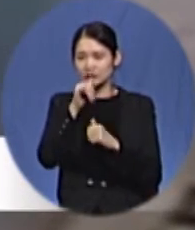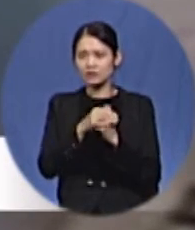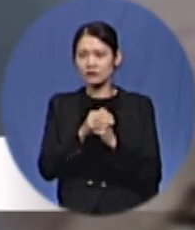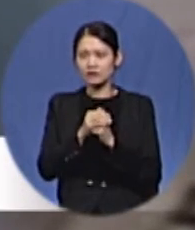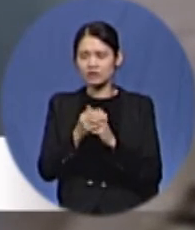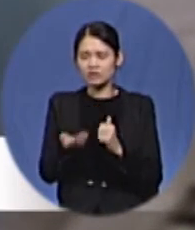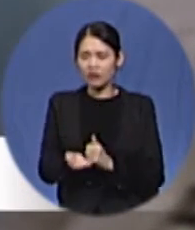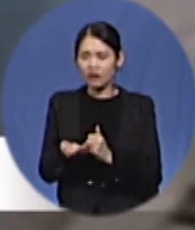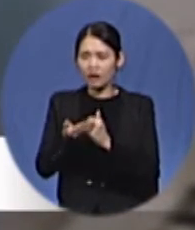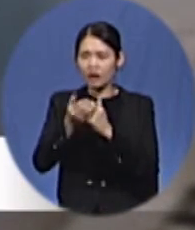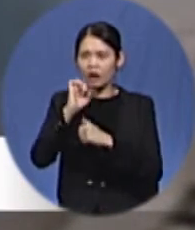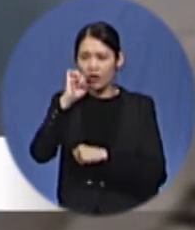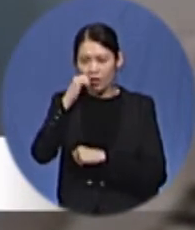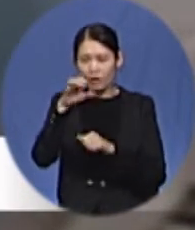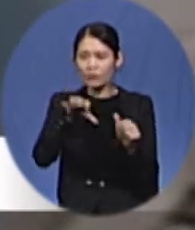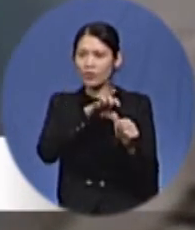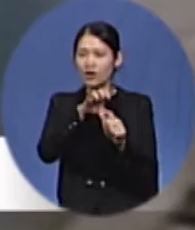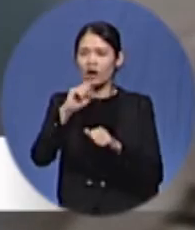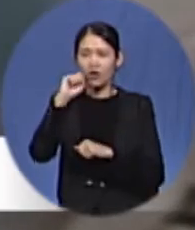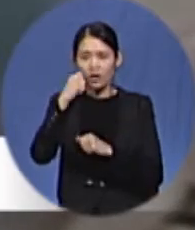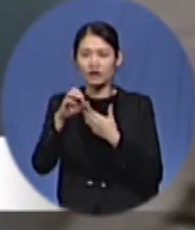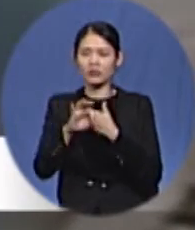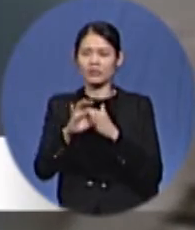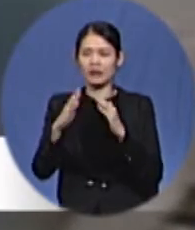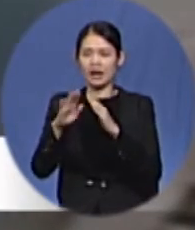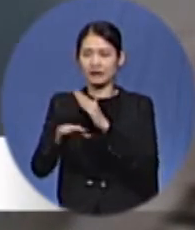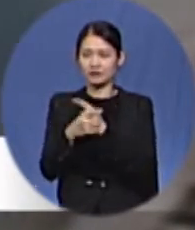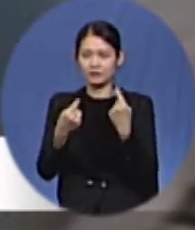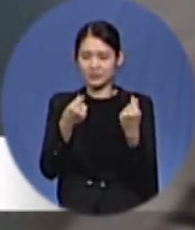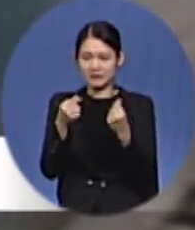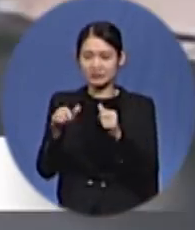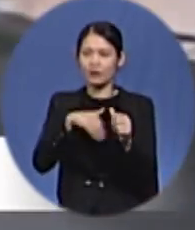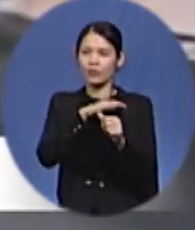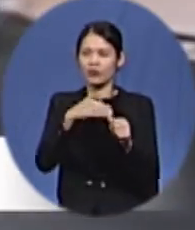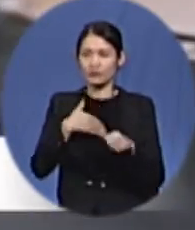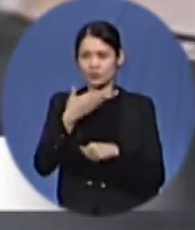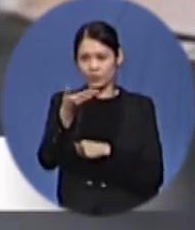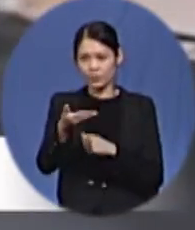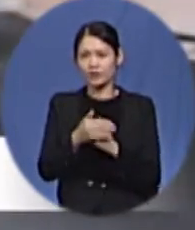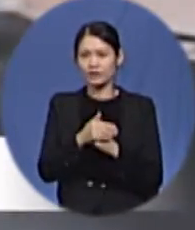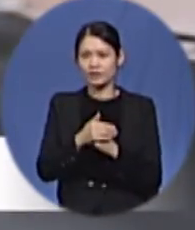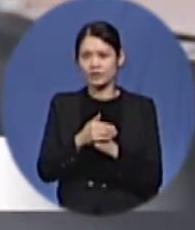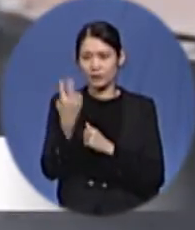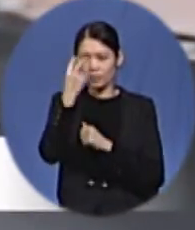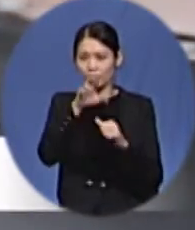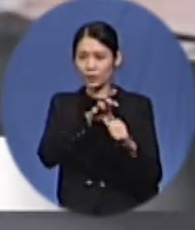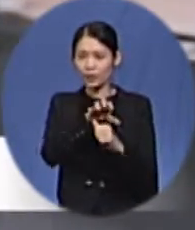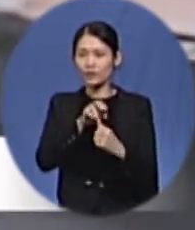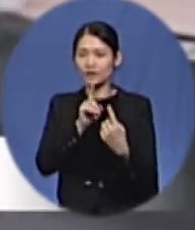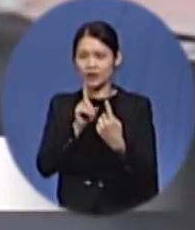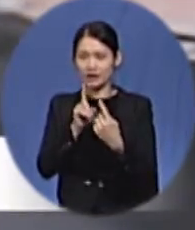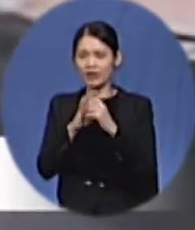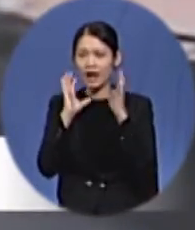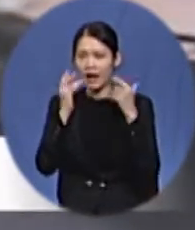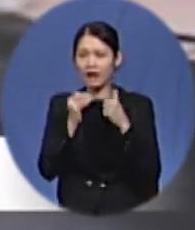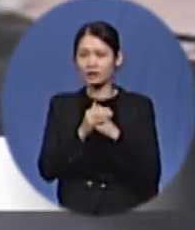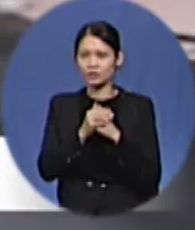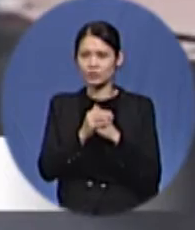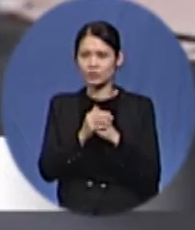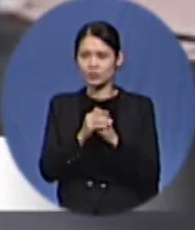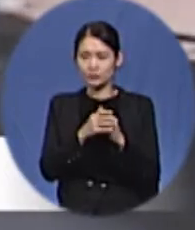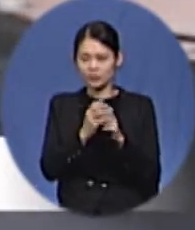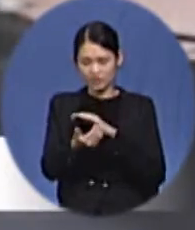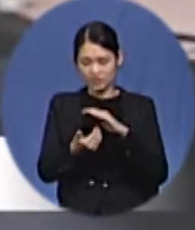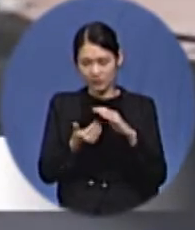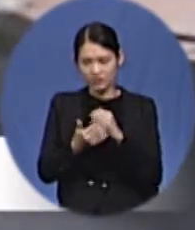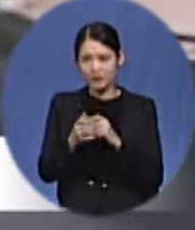수 없는 아동에게는 가정과 유사한 환경을 제공해야 합니다. 보호대상 아동의 경우 보호조치 전